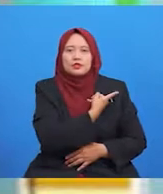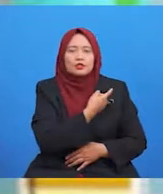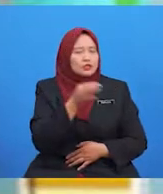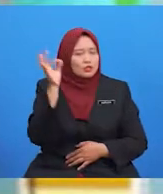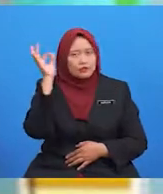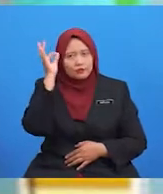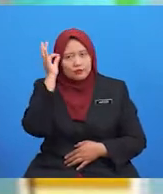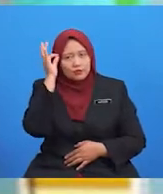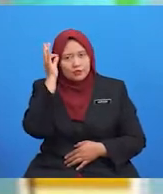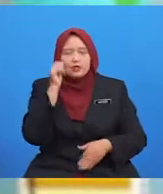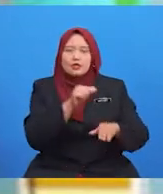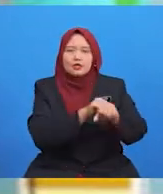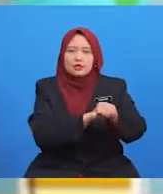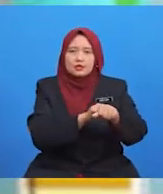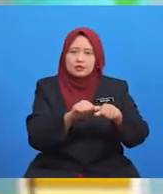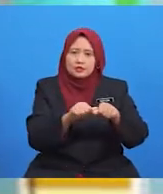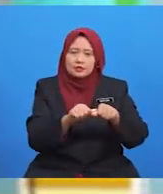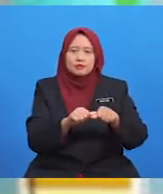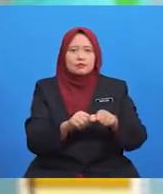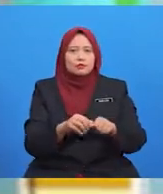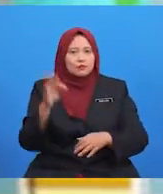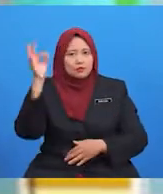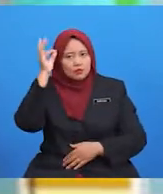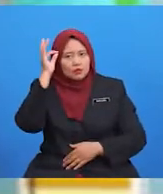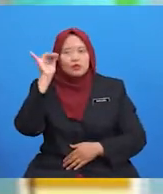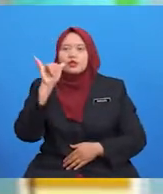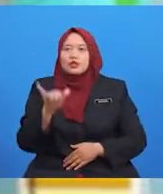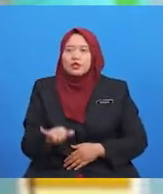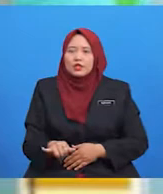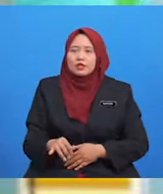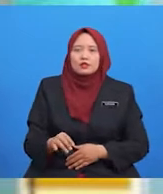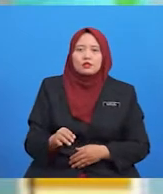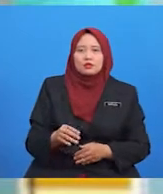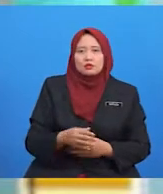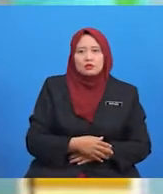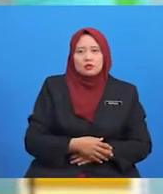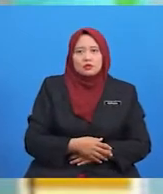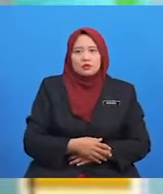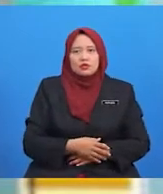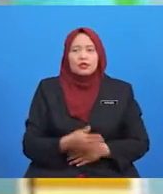aspek pemikiran yang cuba disampaikan oleh penyajak.